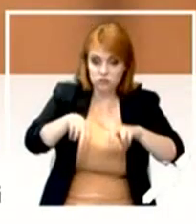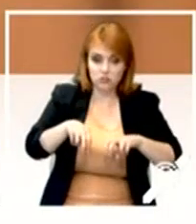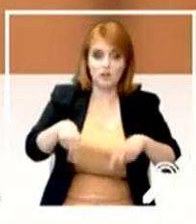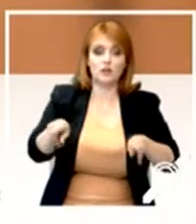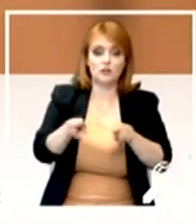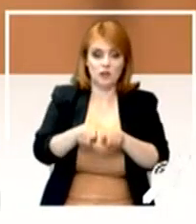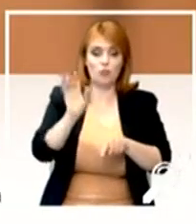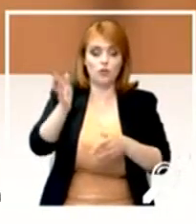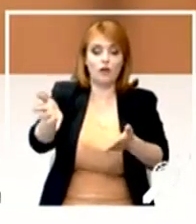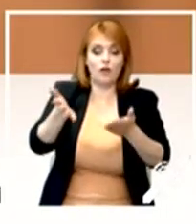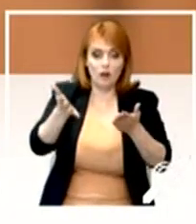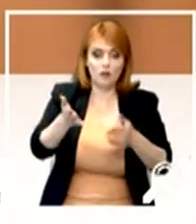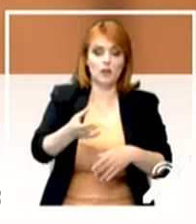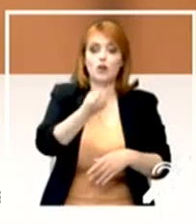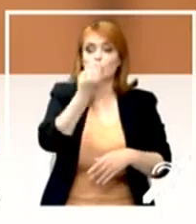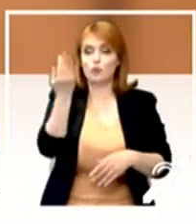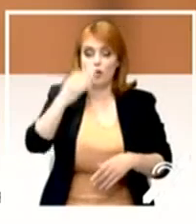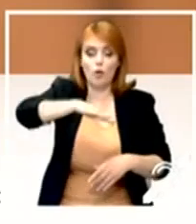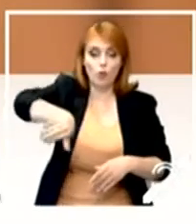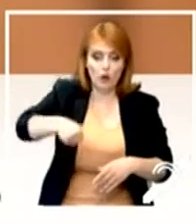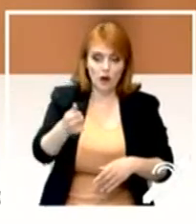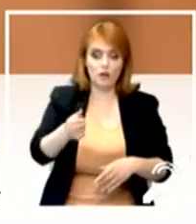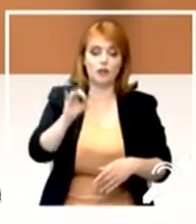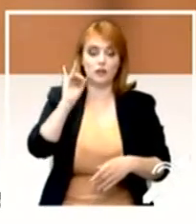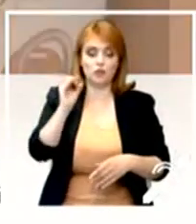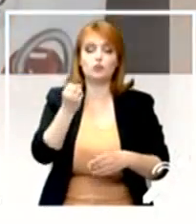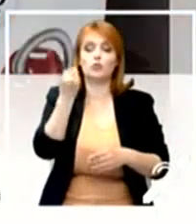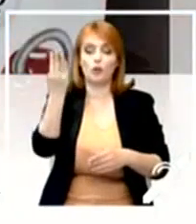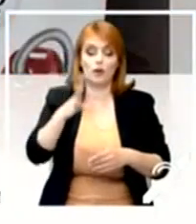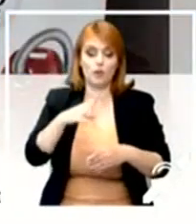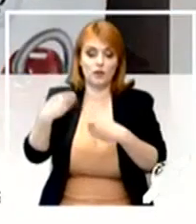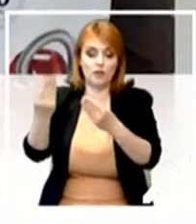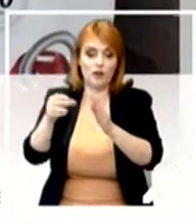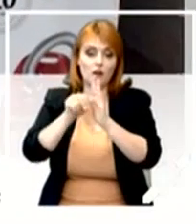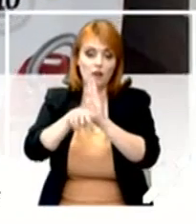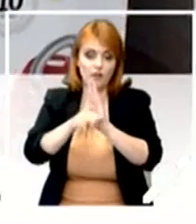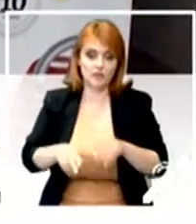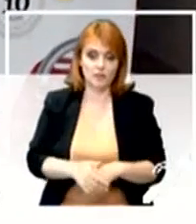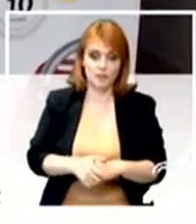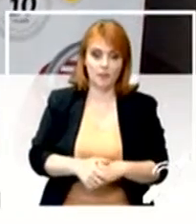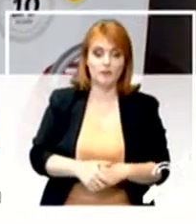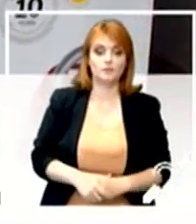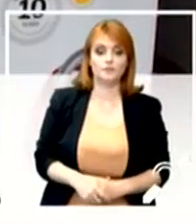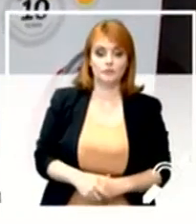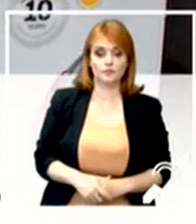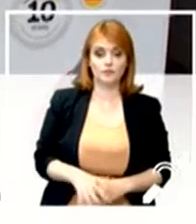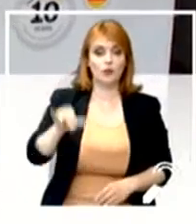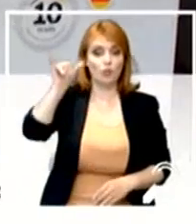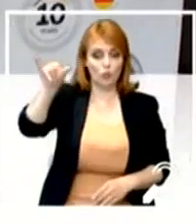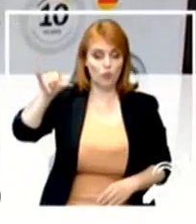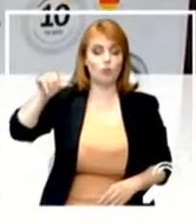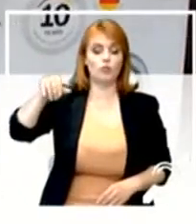la refugiați și câte au fost furate. Până și la șeful Direcției Asistență Medicală și Socială, Boris Gâlcă, au fost găsite bunuri